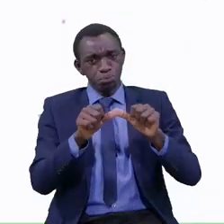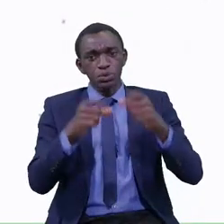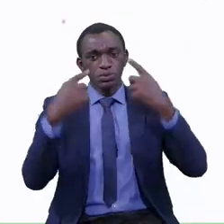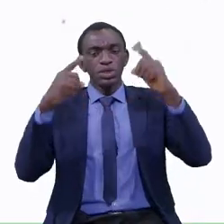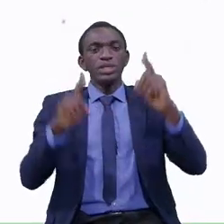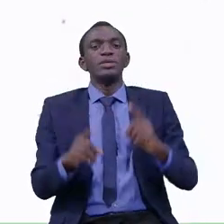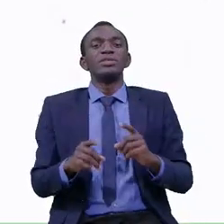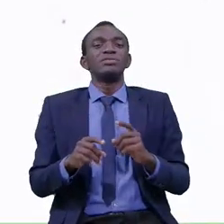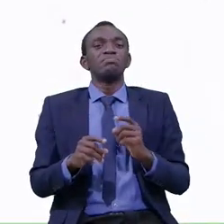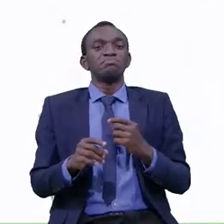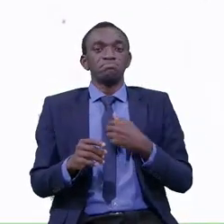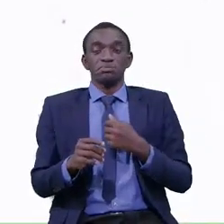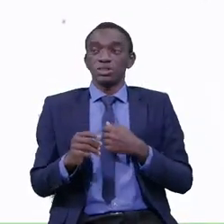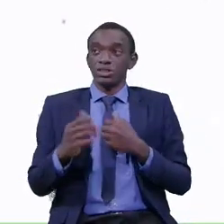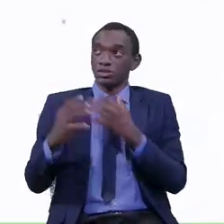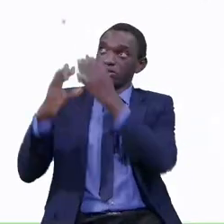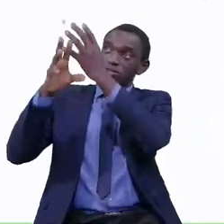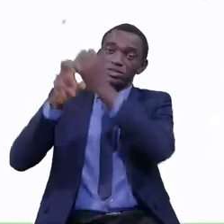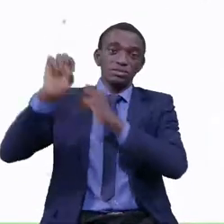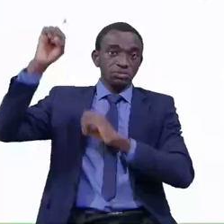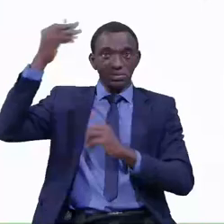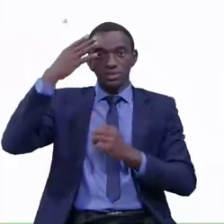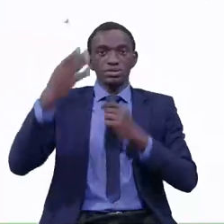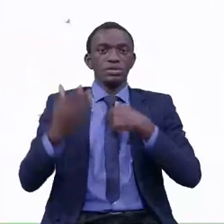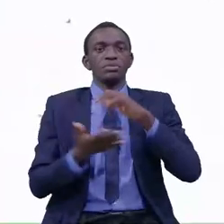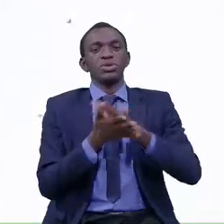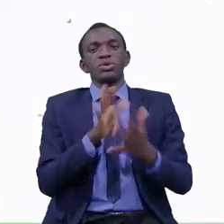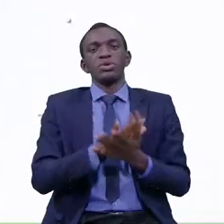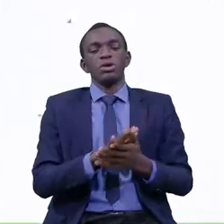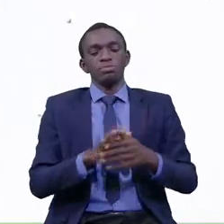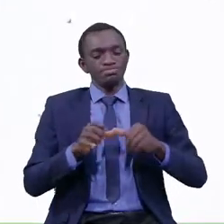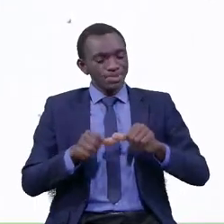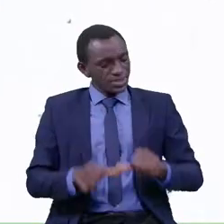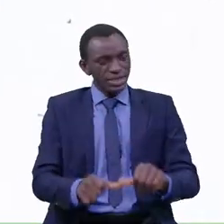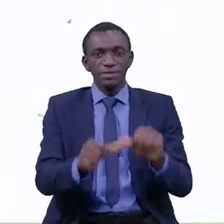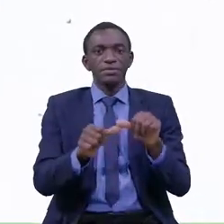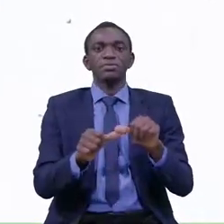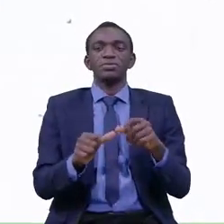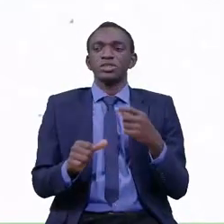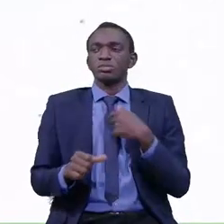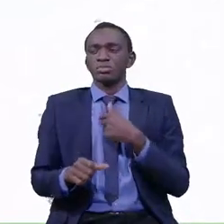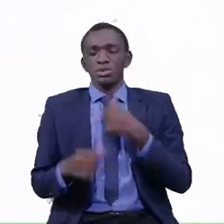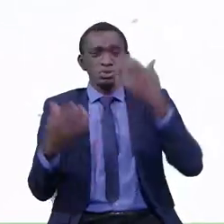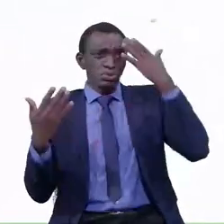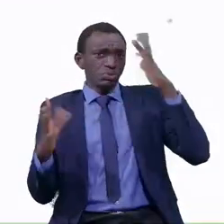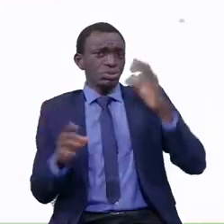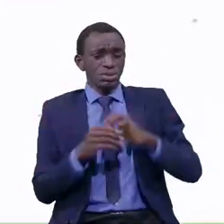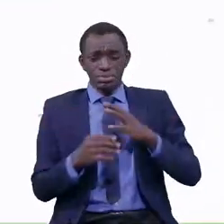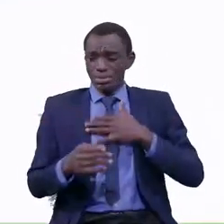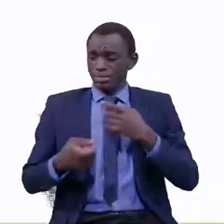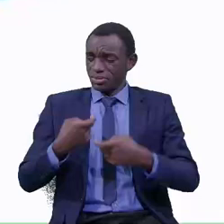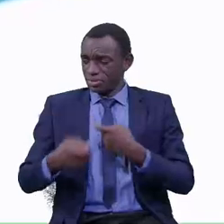vient. Et te rend ferme. Je ne sais pas si dans mes persécutions, dans mes